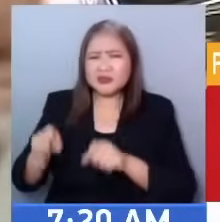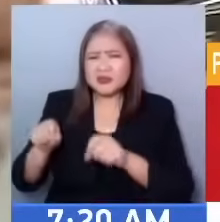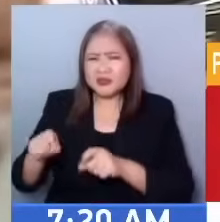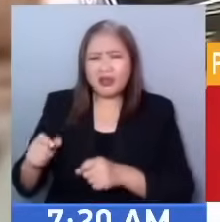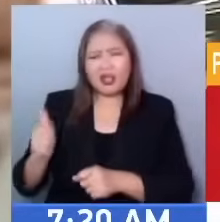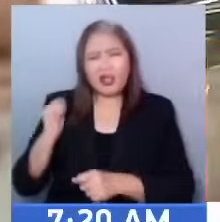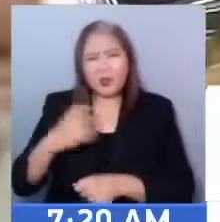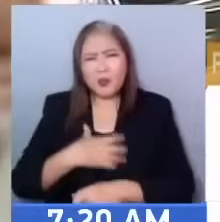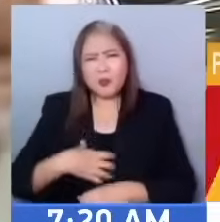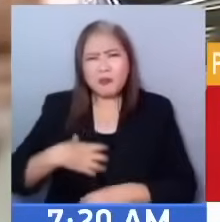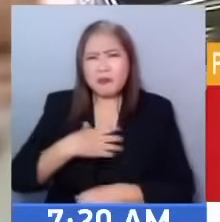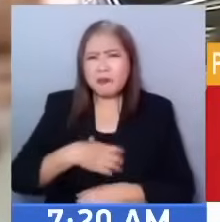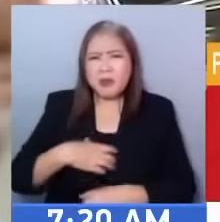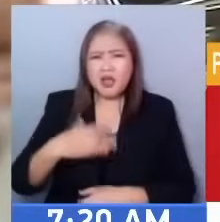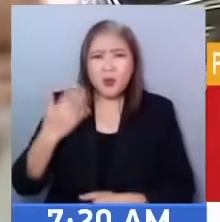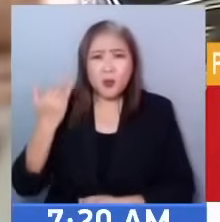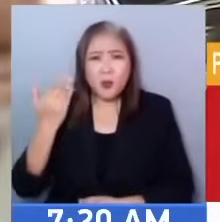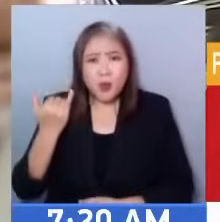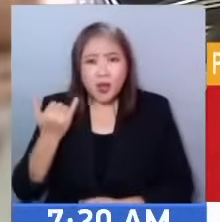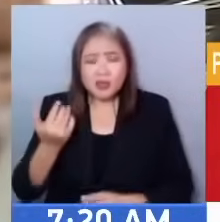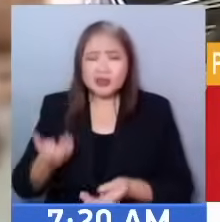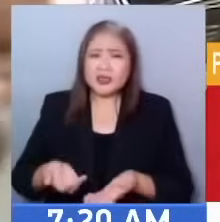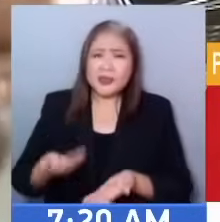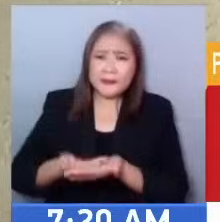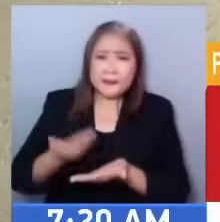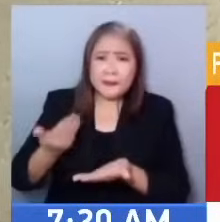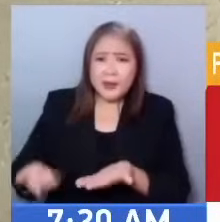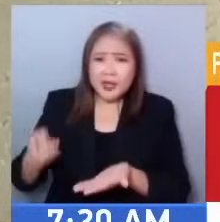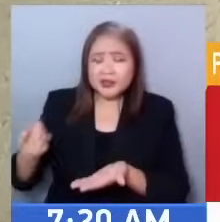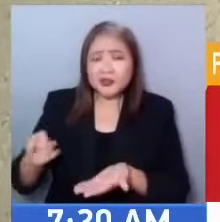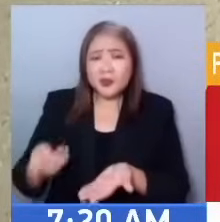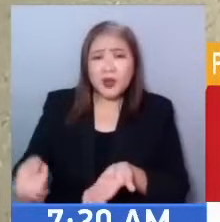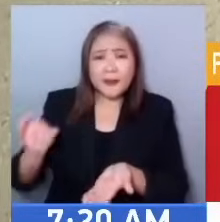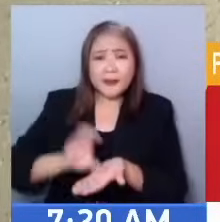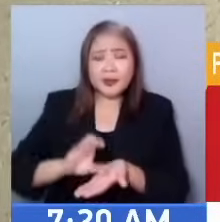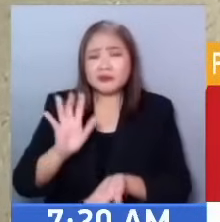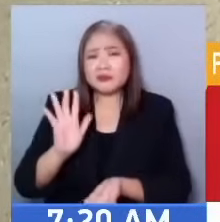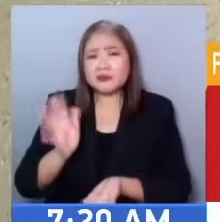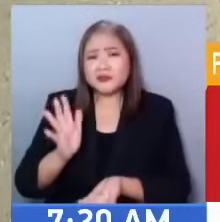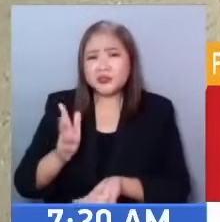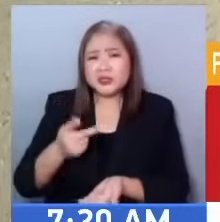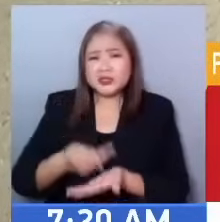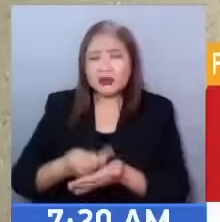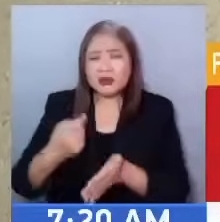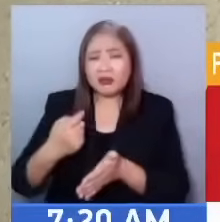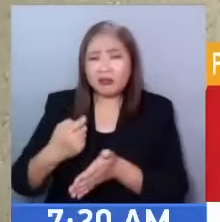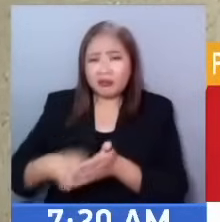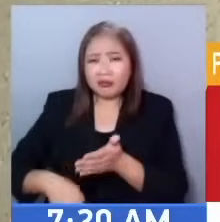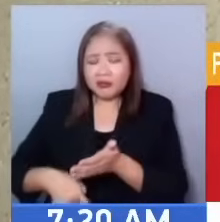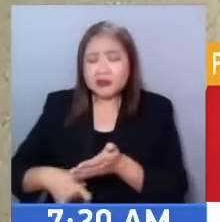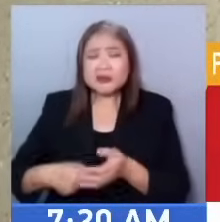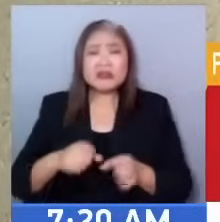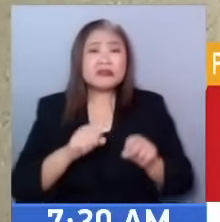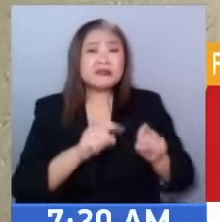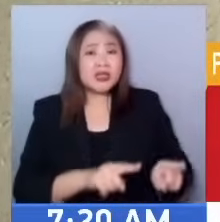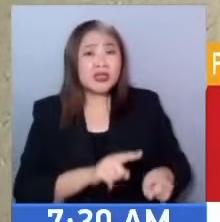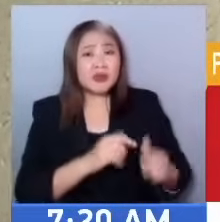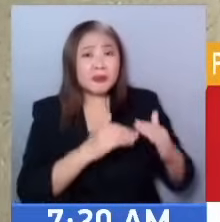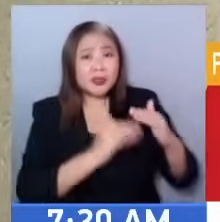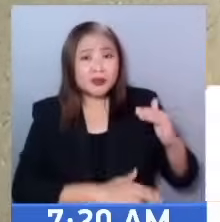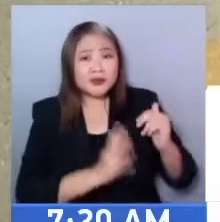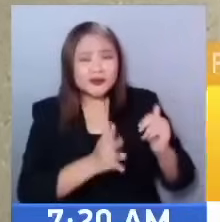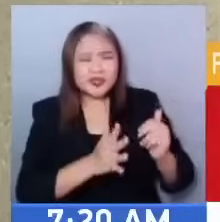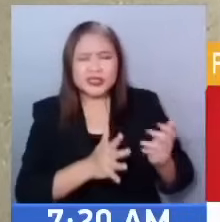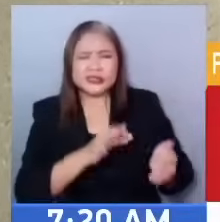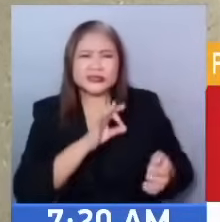Kasi nabili daw nila ng 50 mahigit, tapos ibabagsak nila yung presyo, malulugi daw sila ng